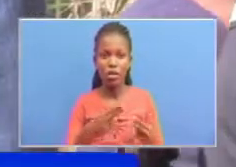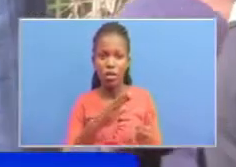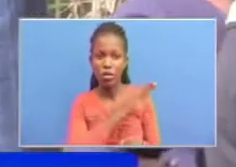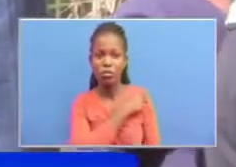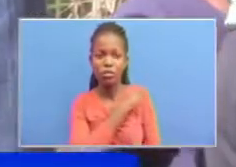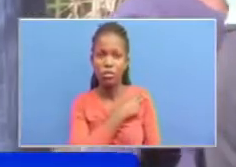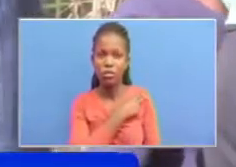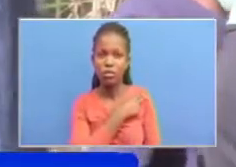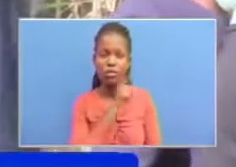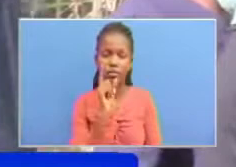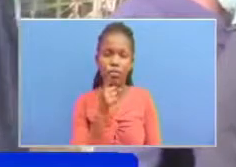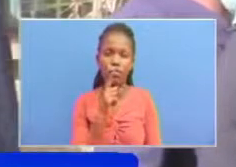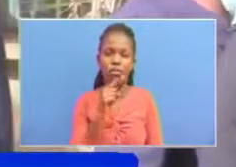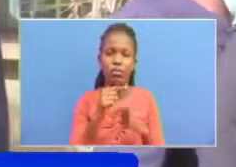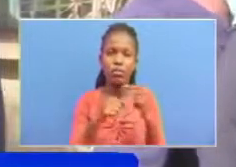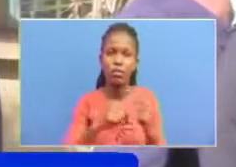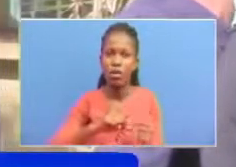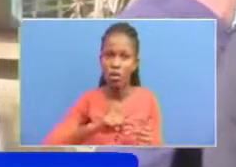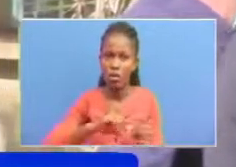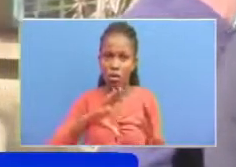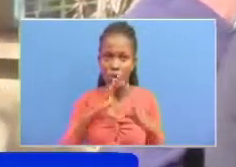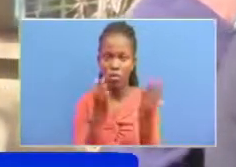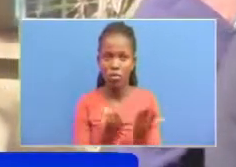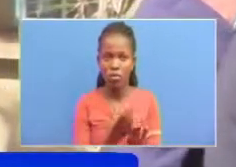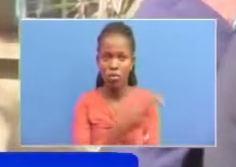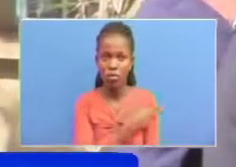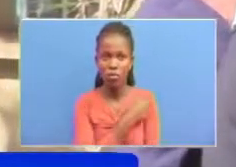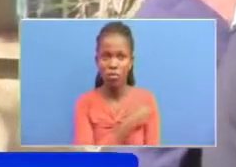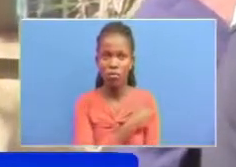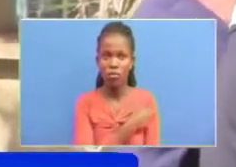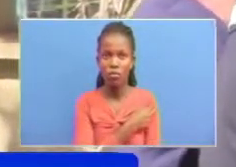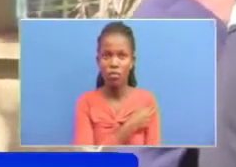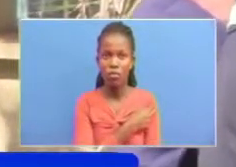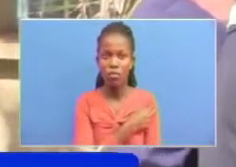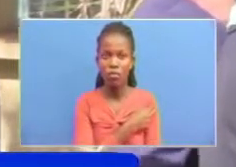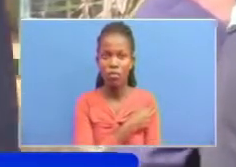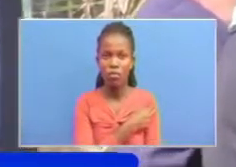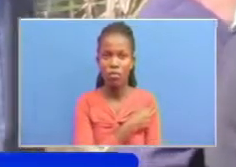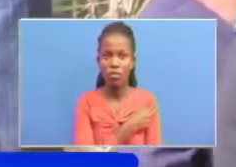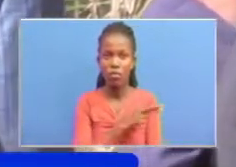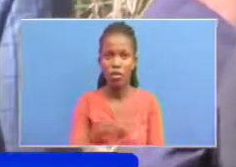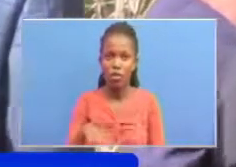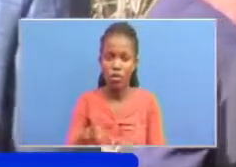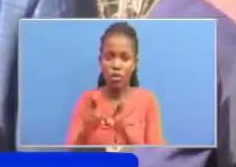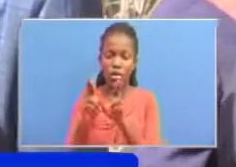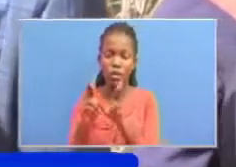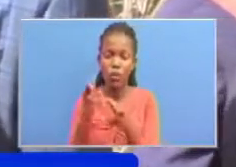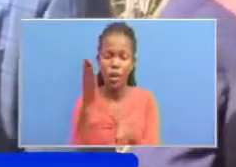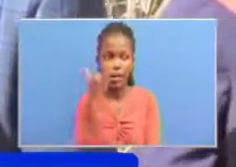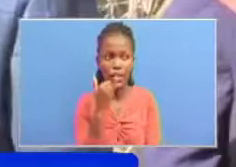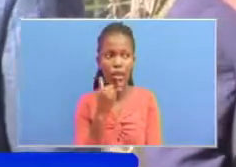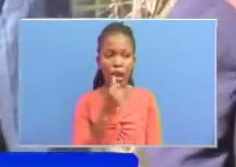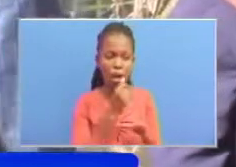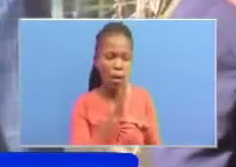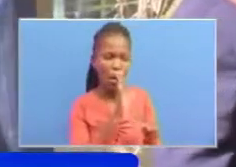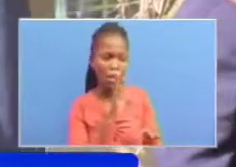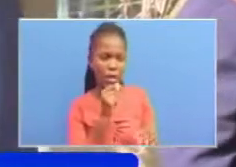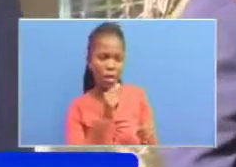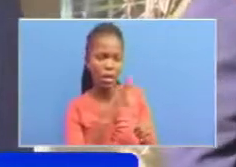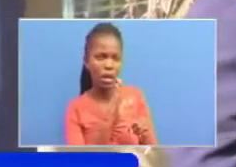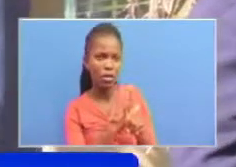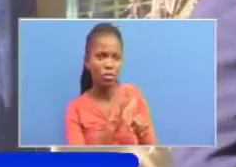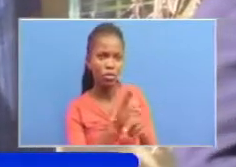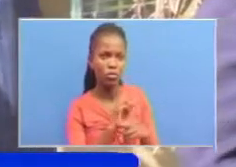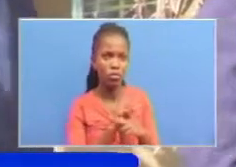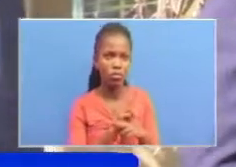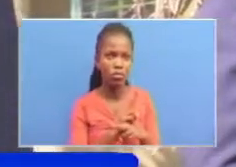siende yete ta community hospitals mubeo longe wakua mbesa mbingi ni mubeo wa malelo nondo wakua bilioni